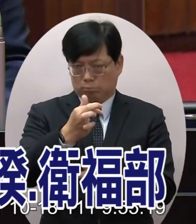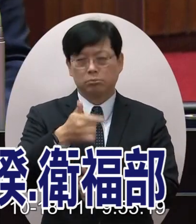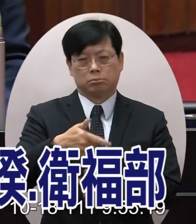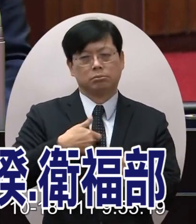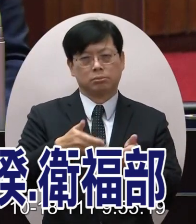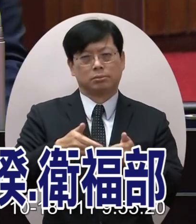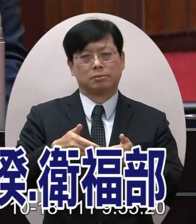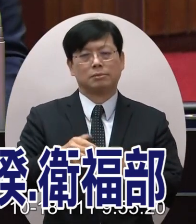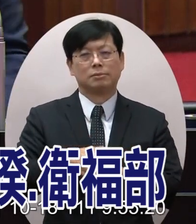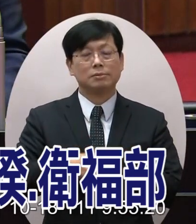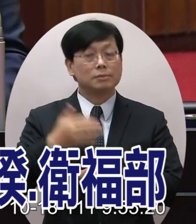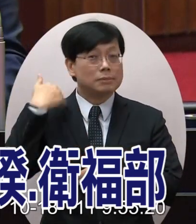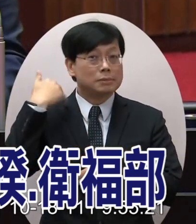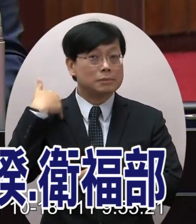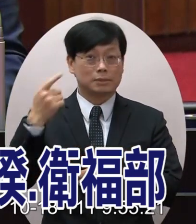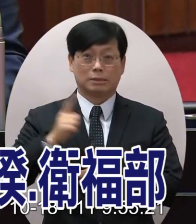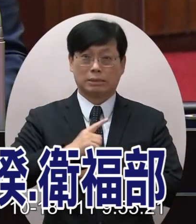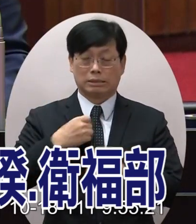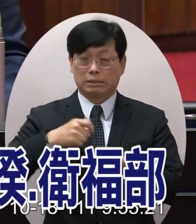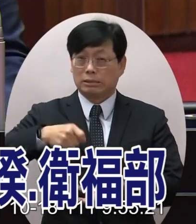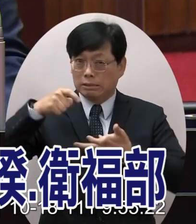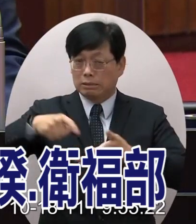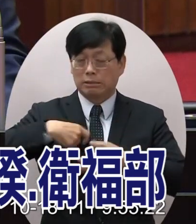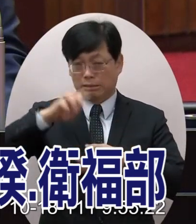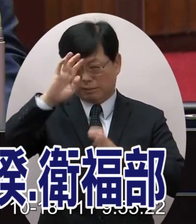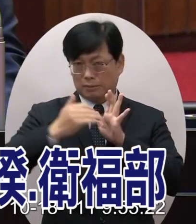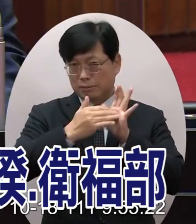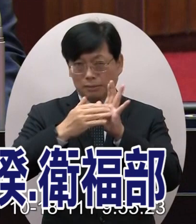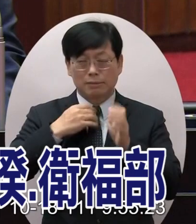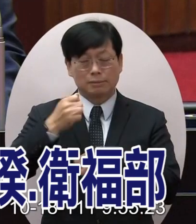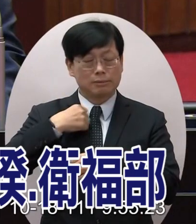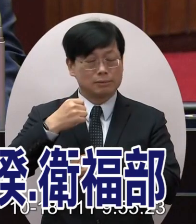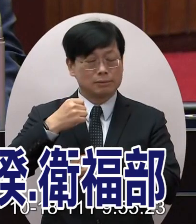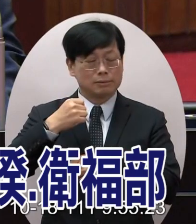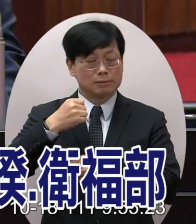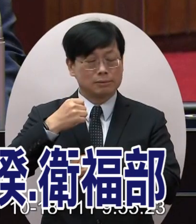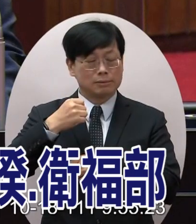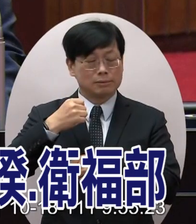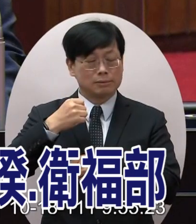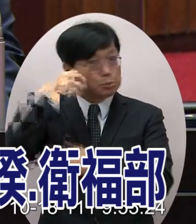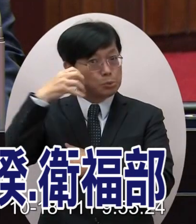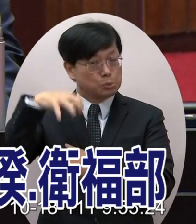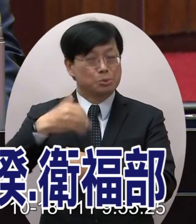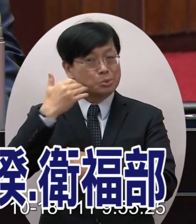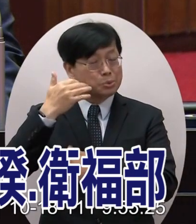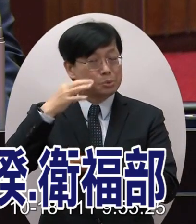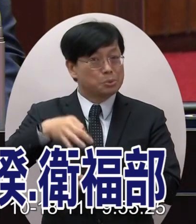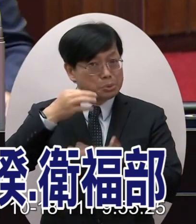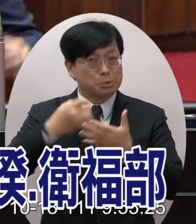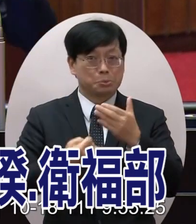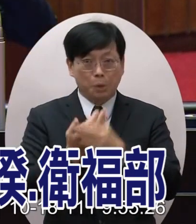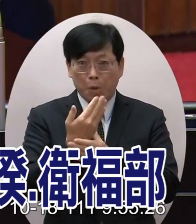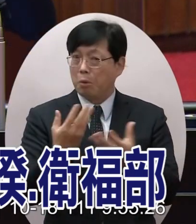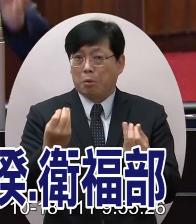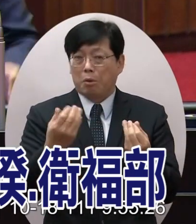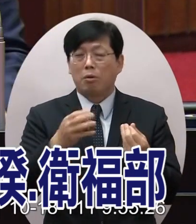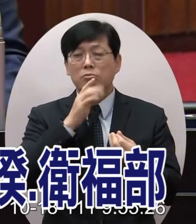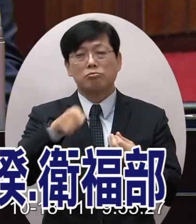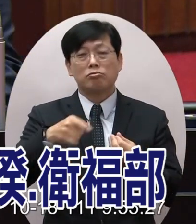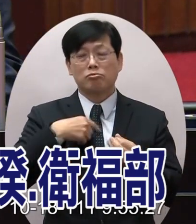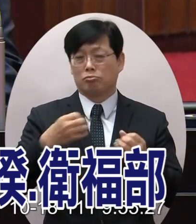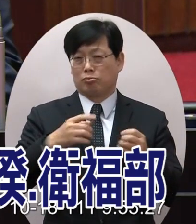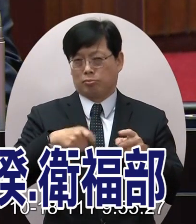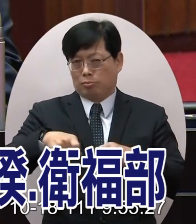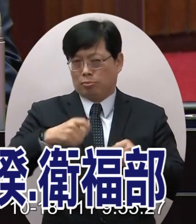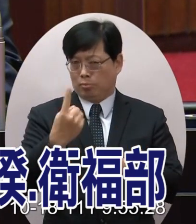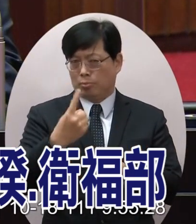最重要。当时他们在提这个防疫旅馆的时候，有提到这个是谁的概念，还是说没有，就是说只有这个谈这个